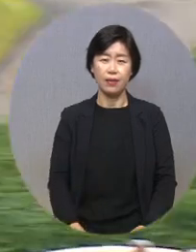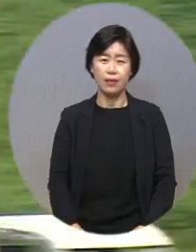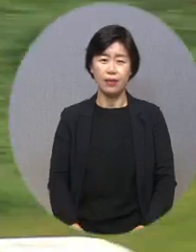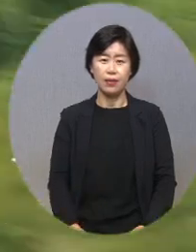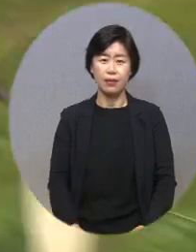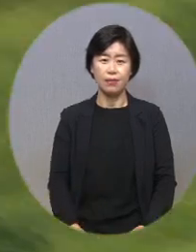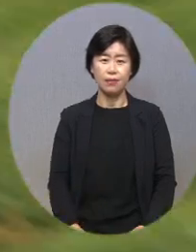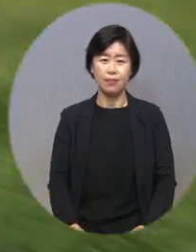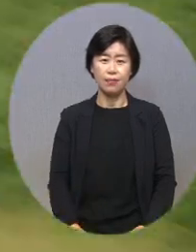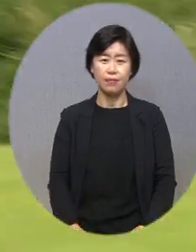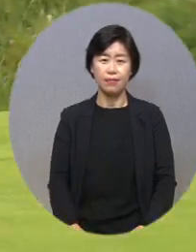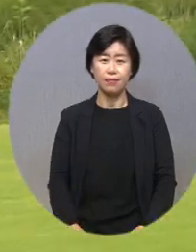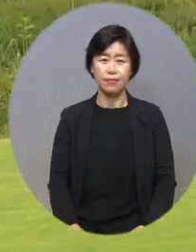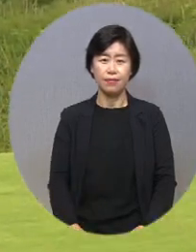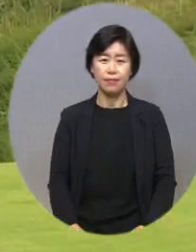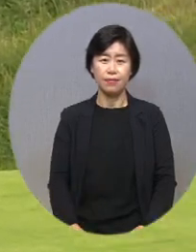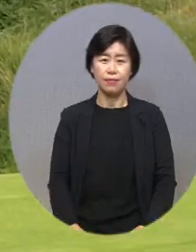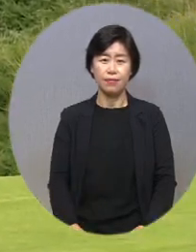오, 오 안 돼.